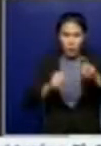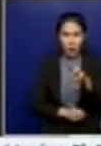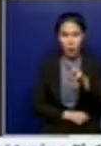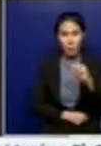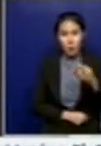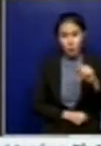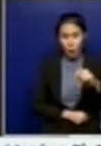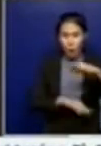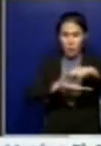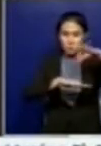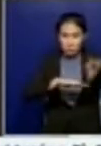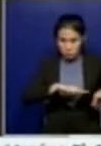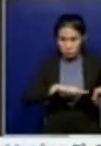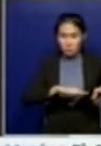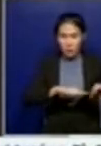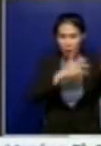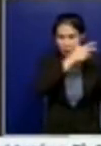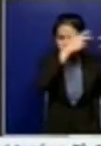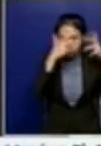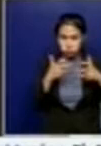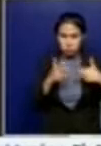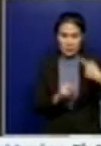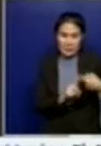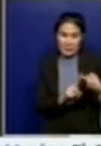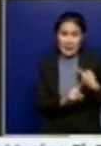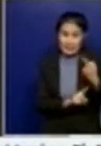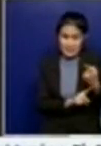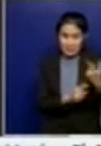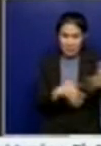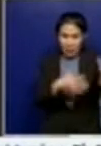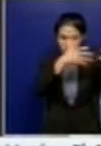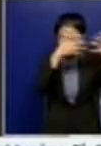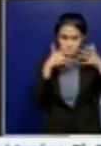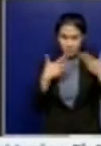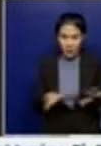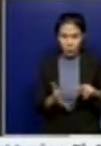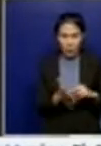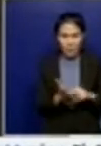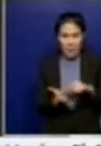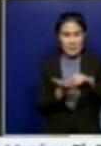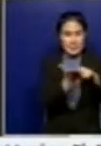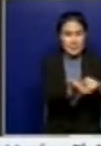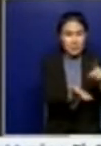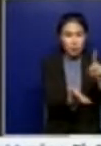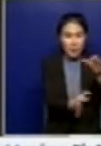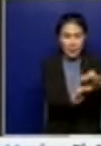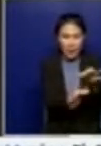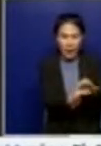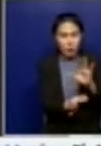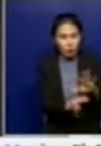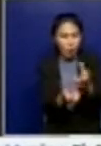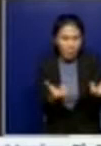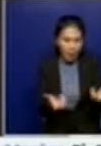จากตำแหน่งและได้รับตำแหน่งภายใน1เดือนนะครับไม่ต้องยื่นบัญชีทรัพย์สินและแสดงทรั